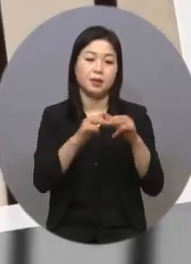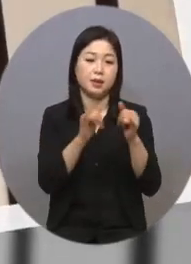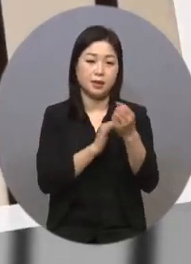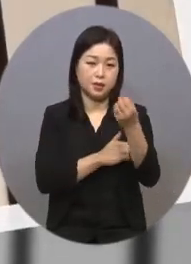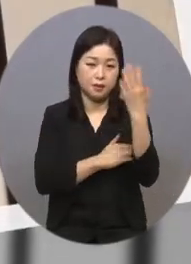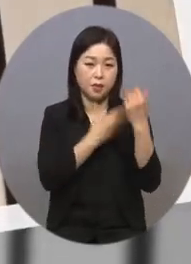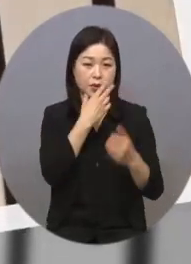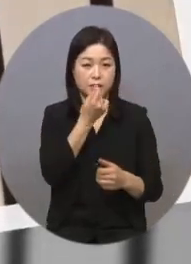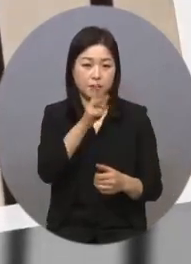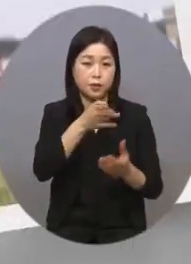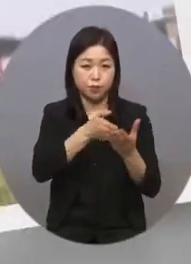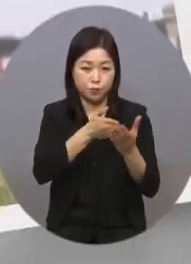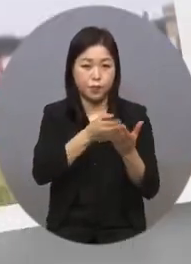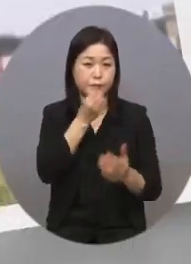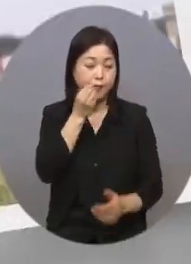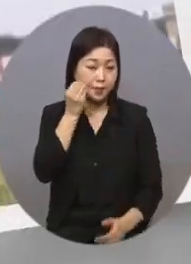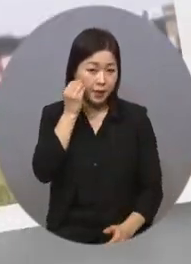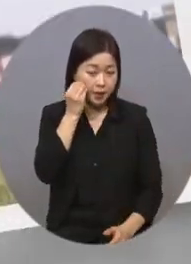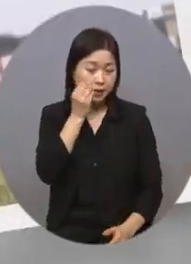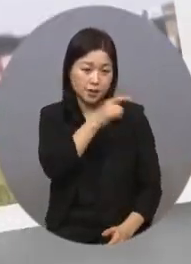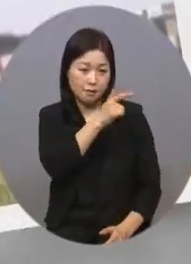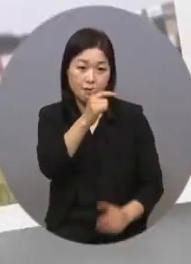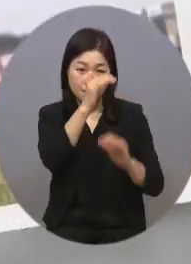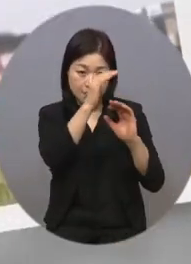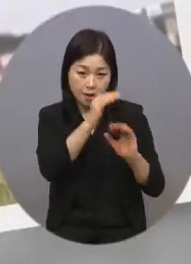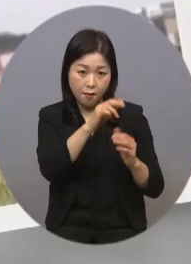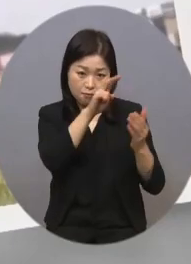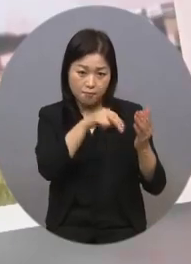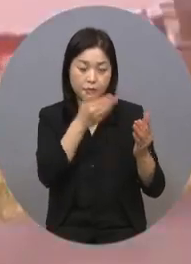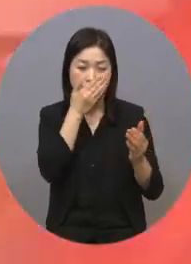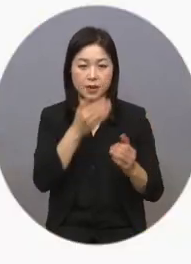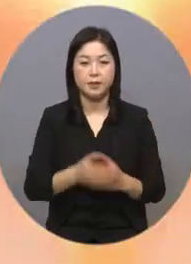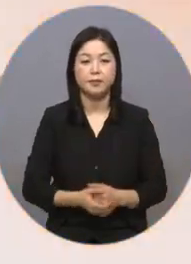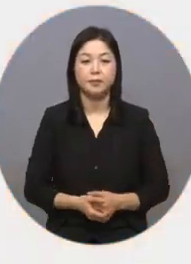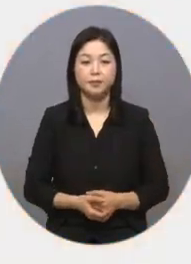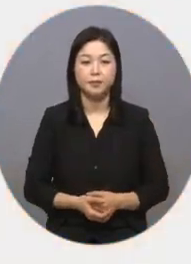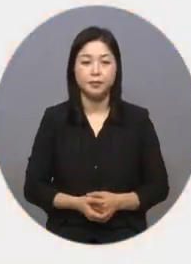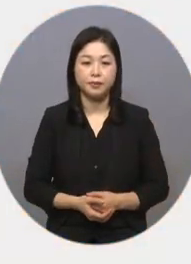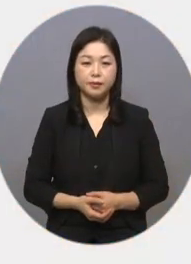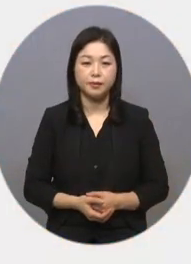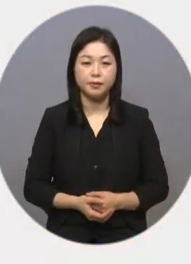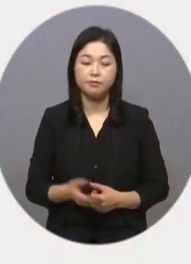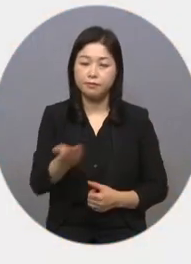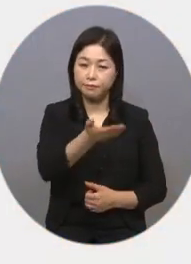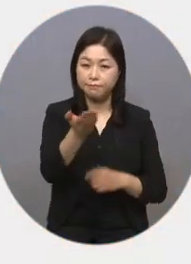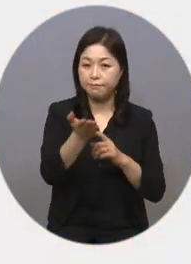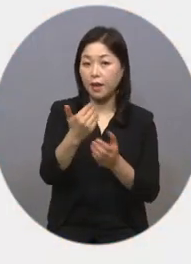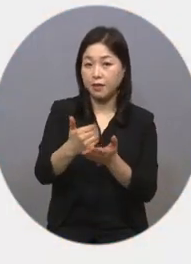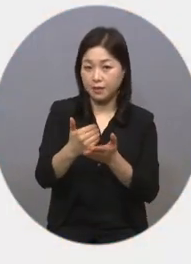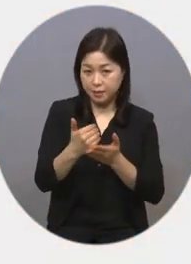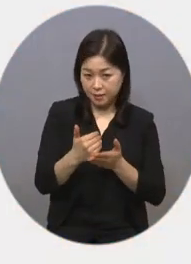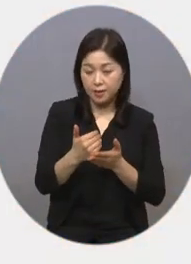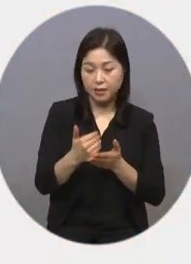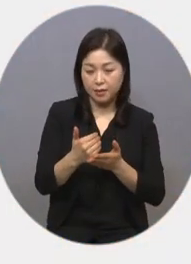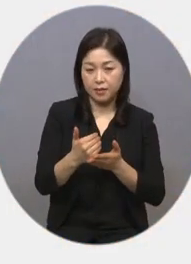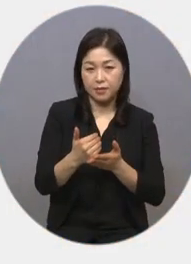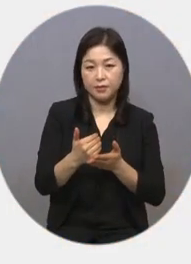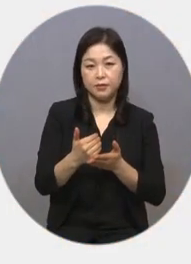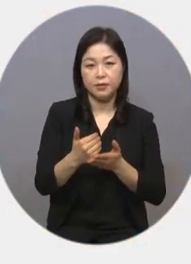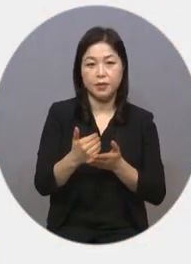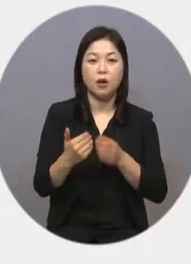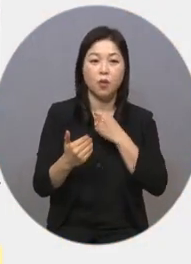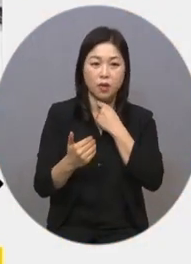뉴스 홈페이지를 통해 보다 다양한 소식을 접할 수 있습니다. 시청자 여러분의 제보를 기다립니다. 웰페어